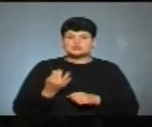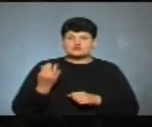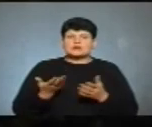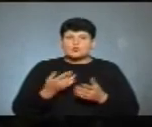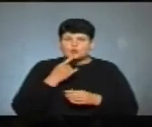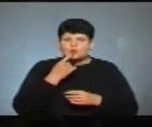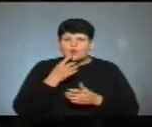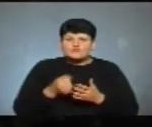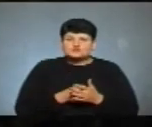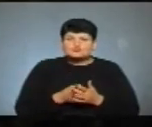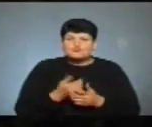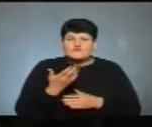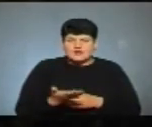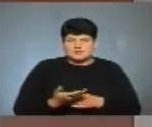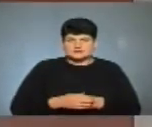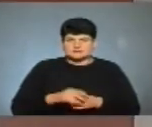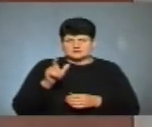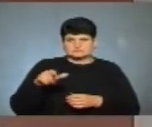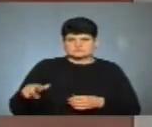якою кров'ю в нас добувалася, якими постатями.